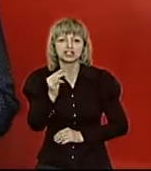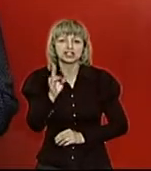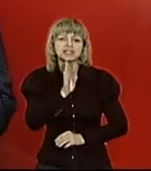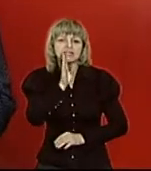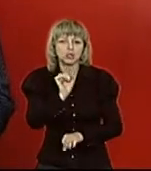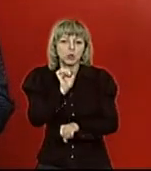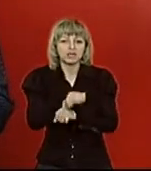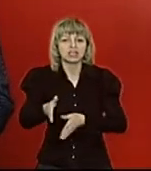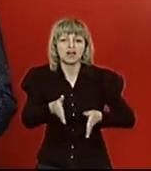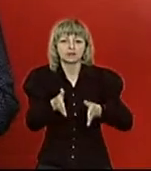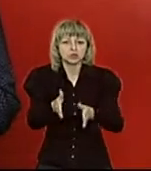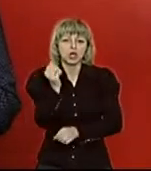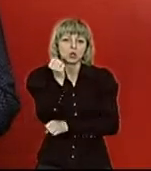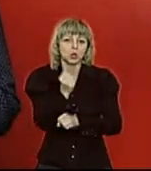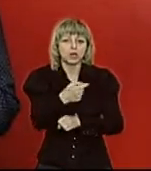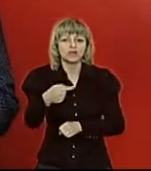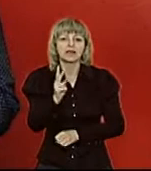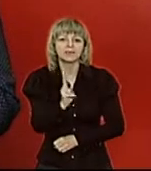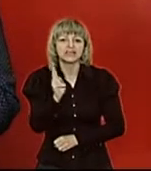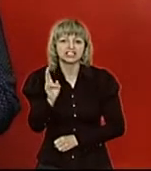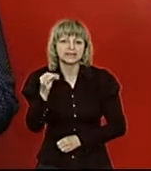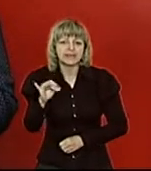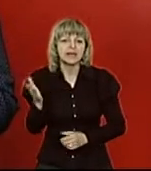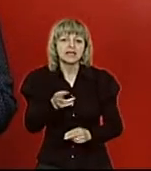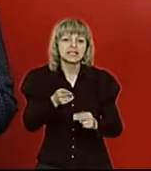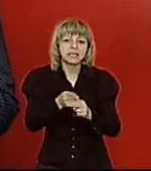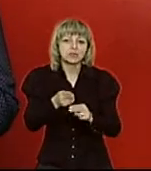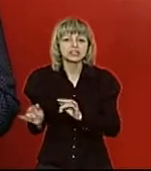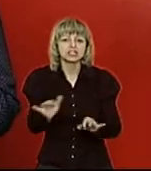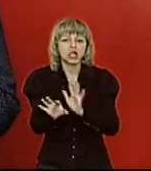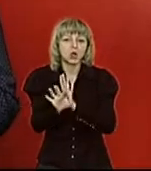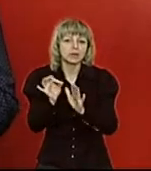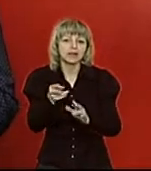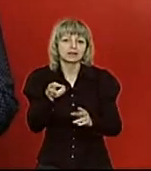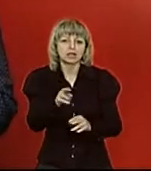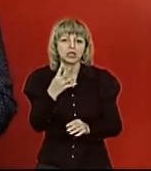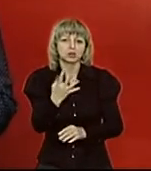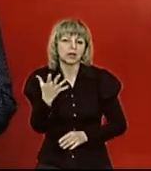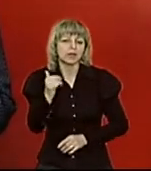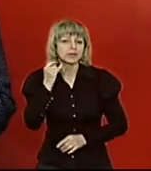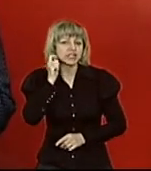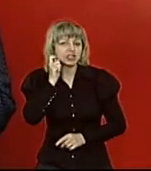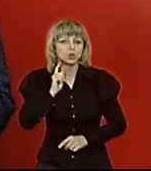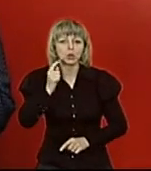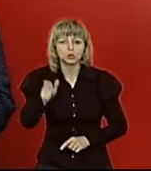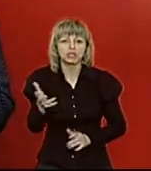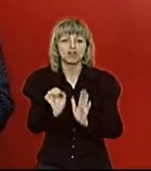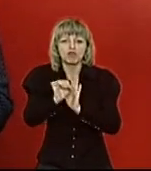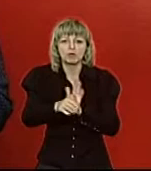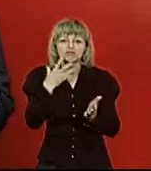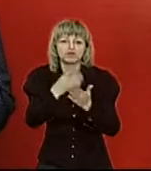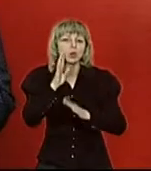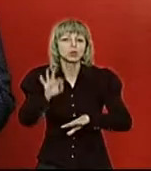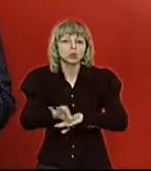перекрили автошлях Ковель-Камінь-Каширський. Який запобіжний захід обрали для 45-річного лучанина, який вбив свою